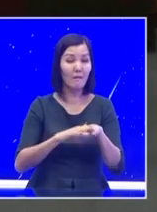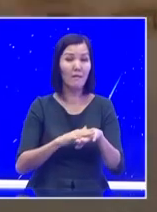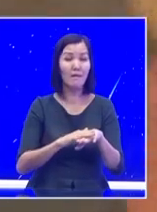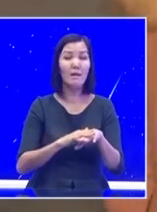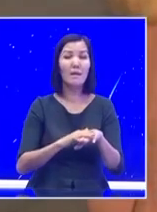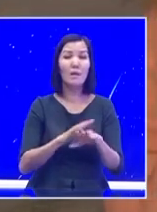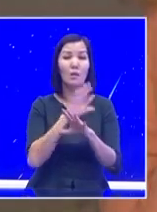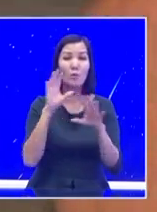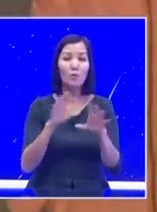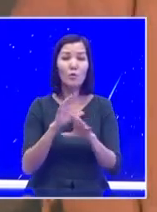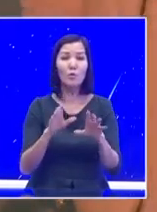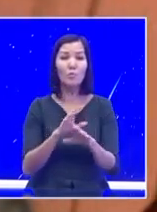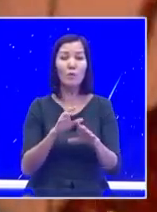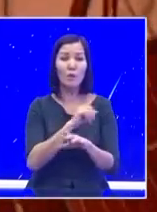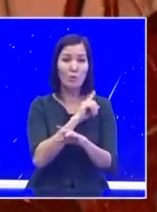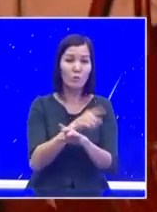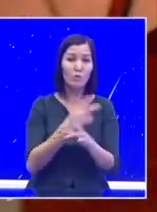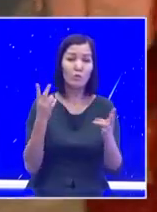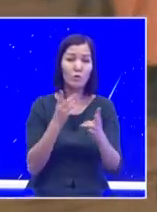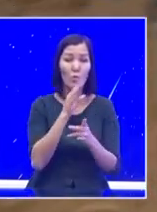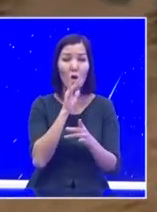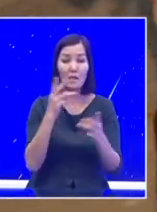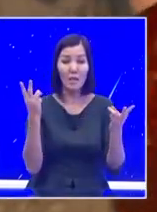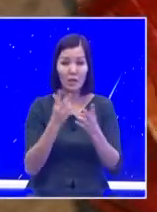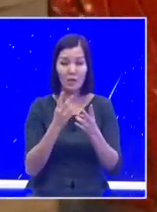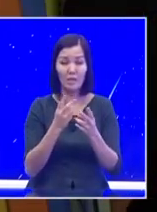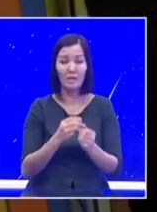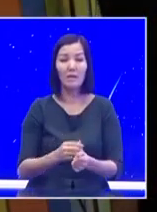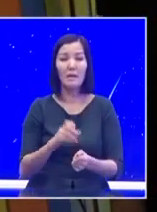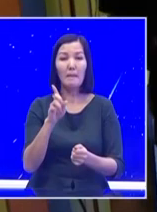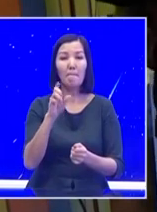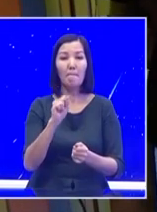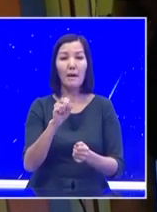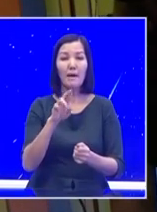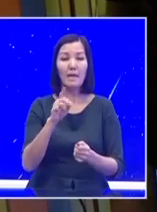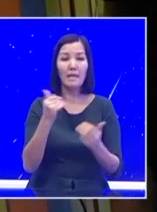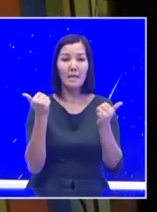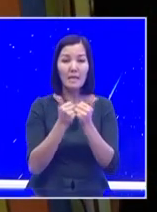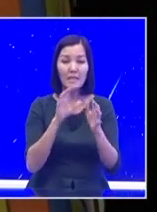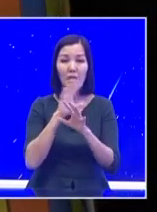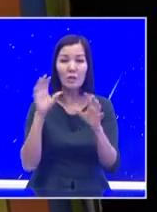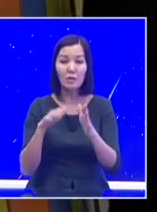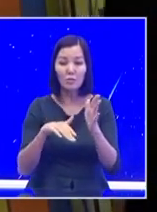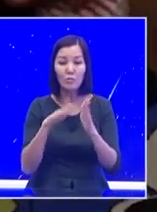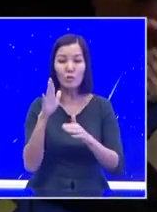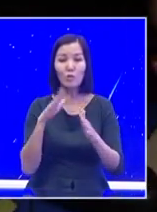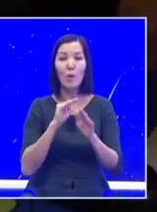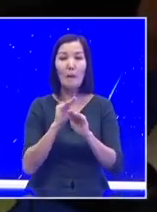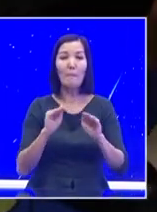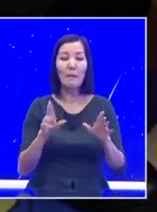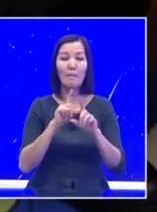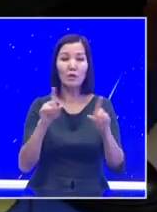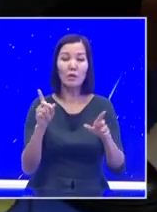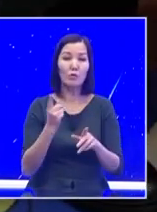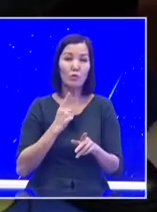күтімі екесе қажыр қайратты, екесе уақыт алады, дейді Баян Байқұлова. Егіздерді асырау және бар. Балабақша кезегін